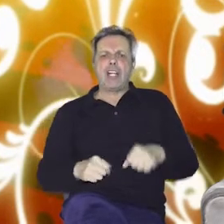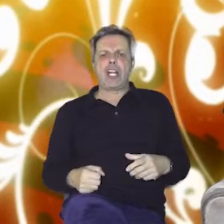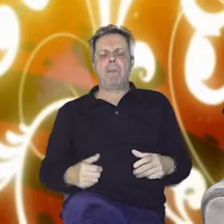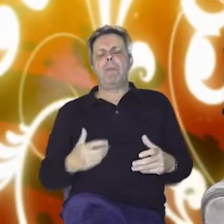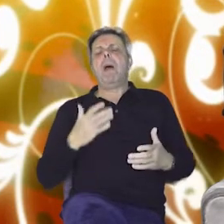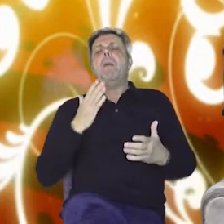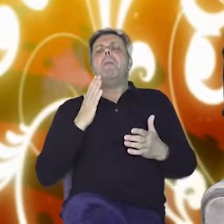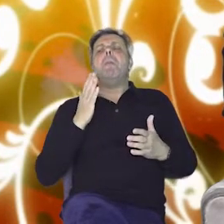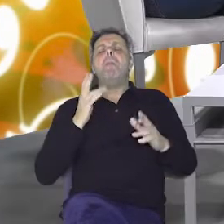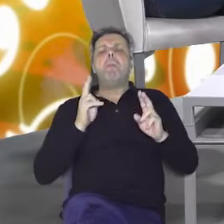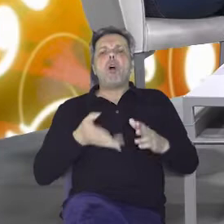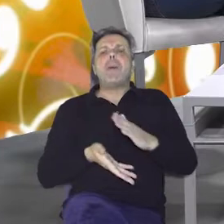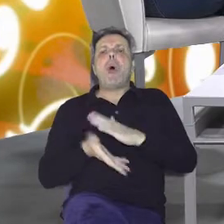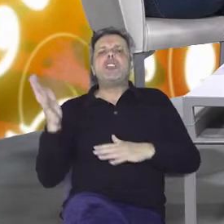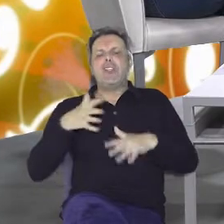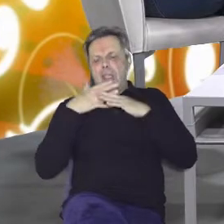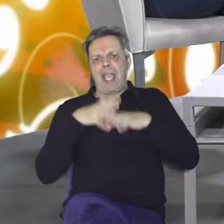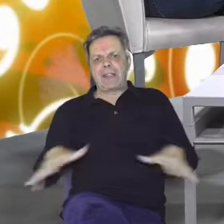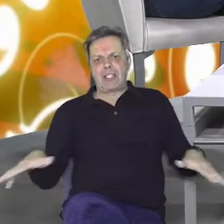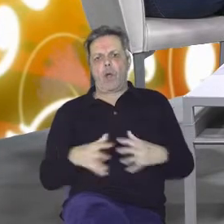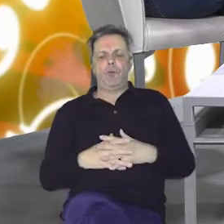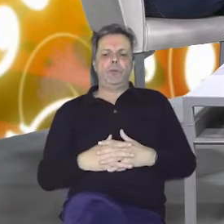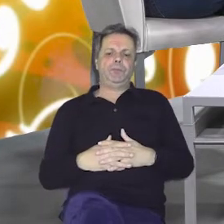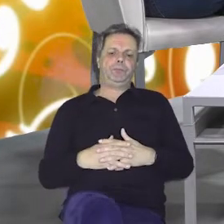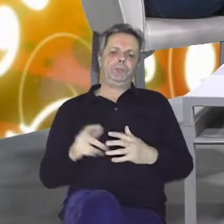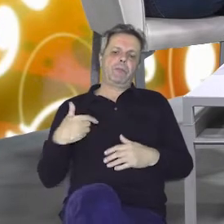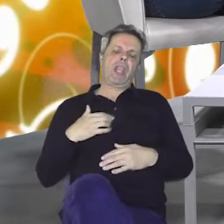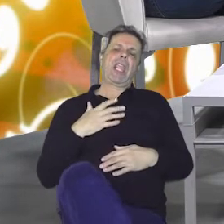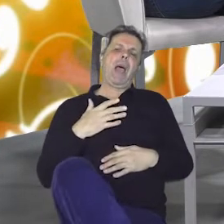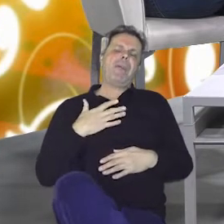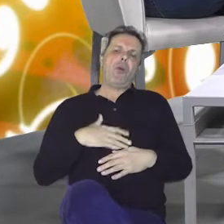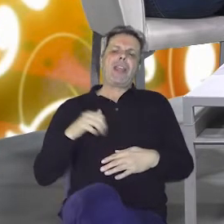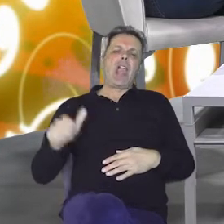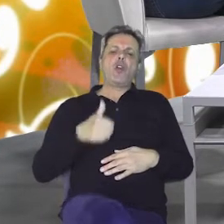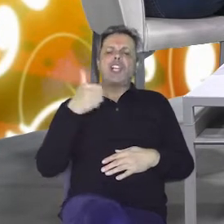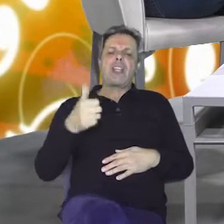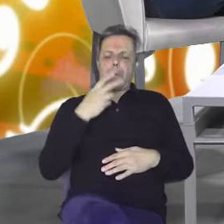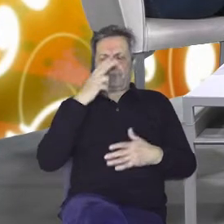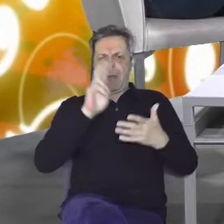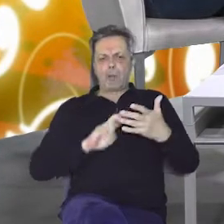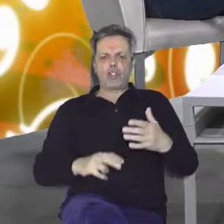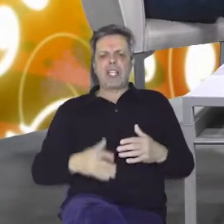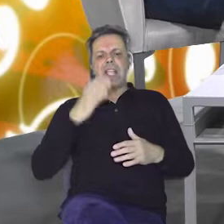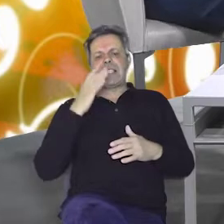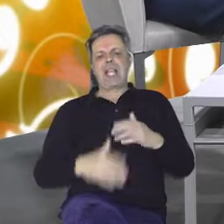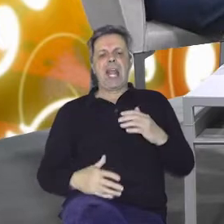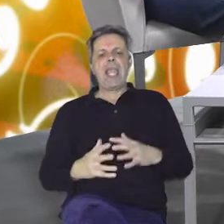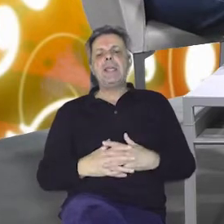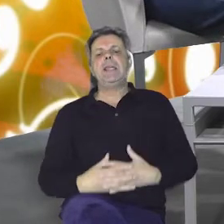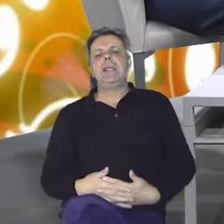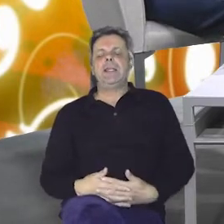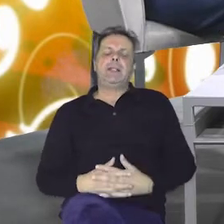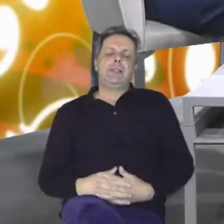izbjeći katastrofu. Ja bih vas molila, profesore, da još jednom nam pročitate za kraj, nama je za pol minute će mi